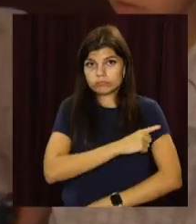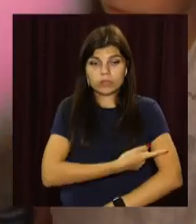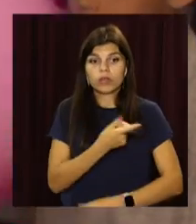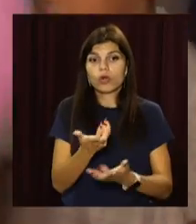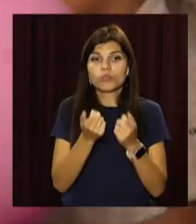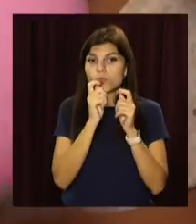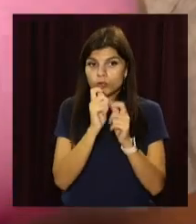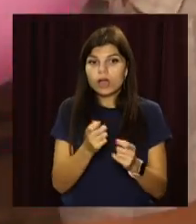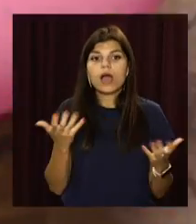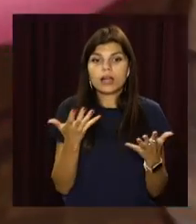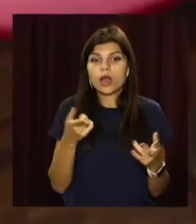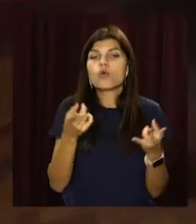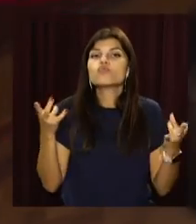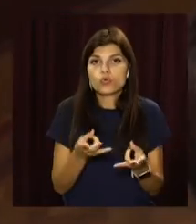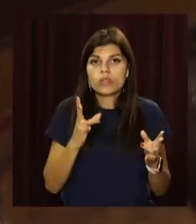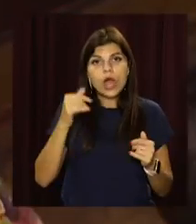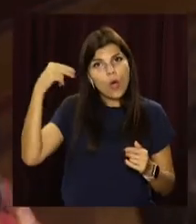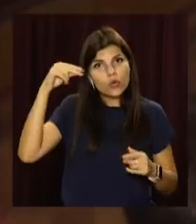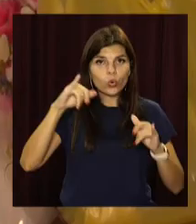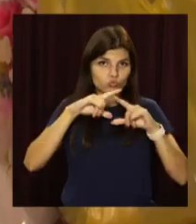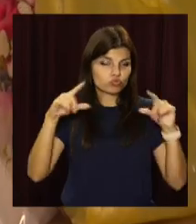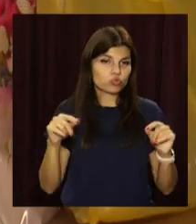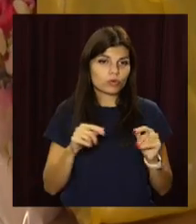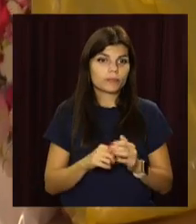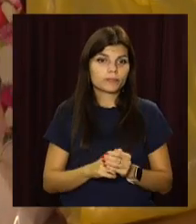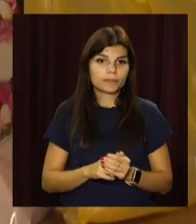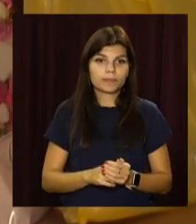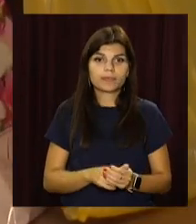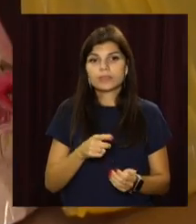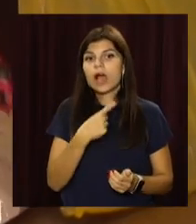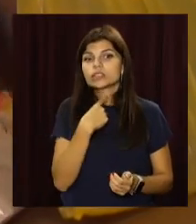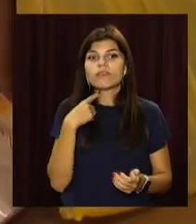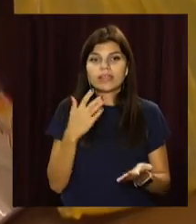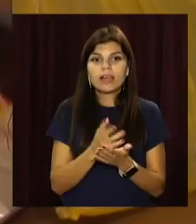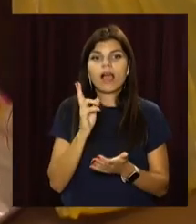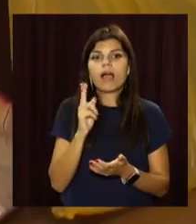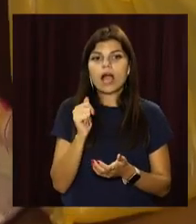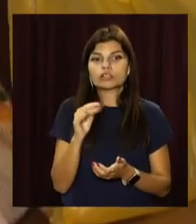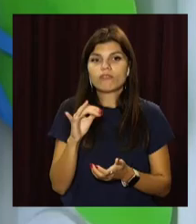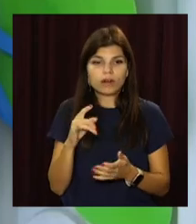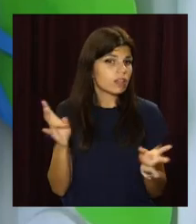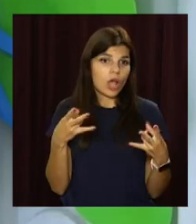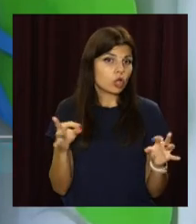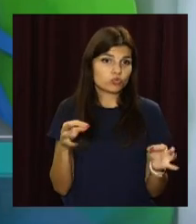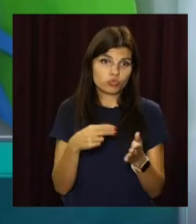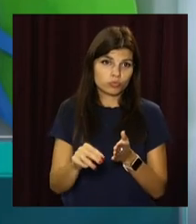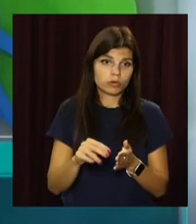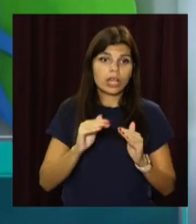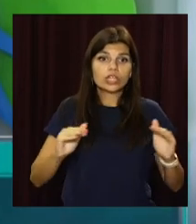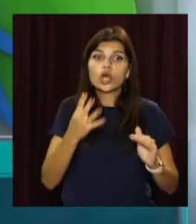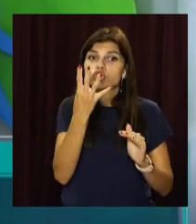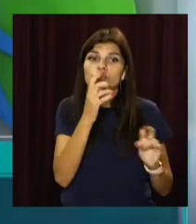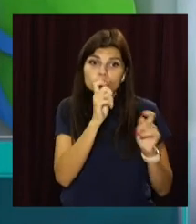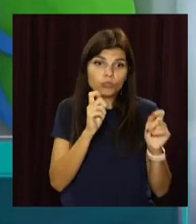отримали подарунки, які знадобляться їм на уроках у школі. Тепер ми десь обезпечені канцтоварами, не треба нічого покупати. Всім чотирьом дали